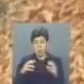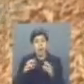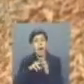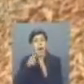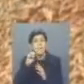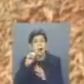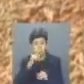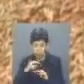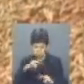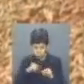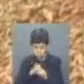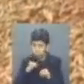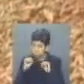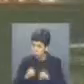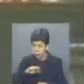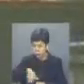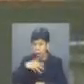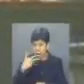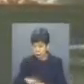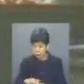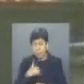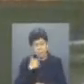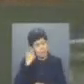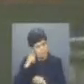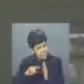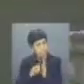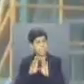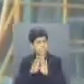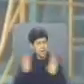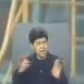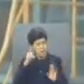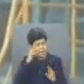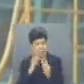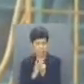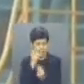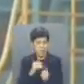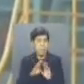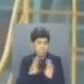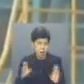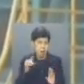พื่อพิจารณาอนุมัติแล้วทั้งหมดคาดว่าจะเริ่มเปิดรับจำนำได้ภายในสัปดาห์นี้ค่ะ